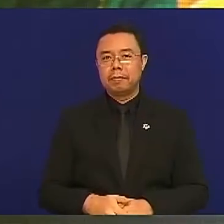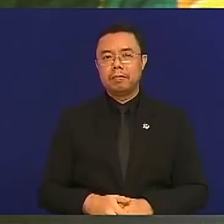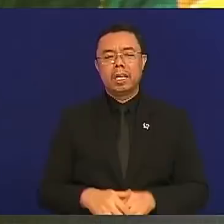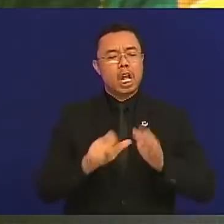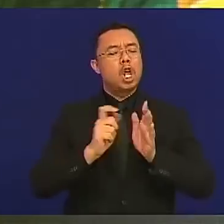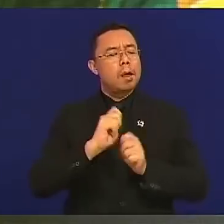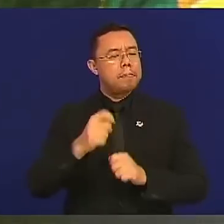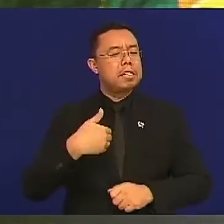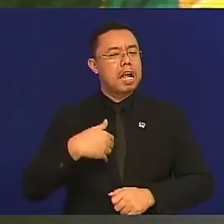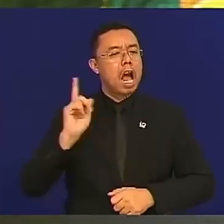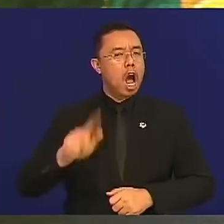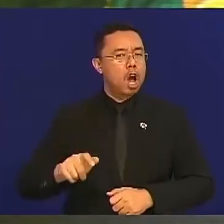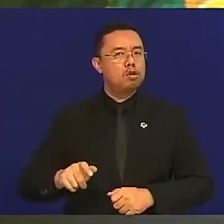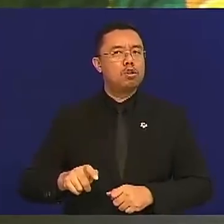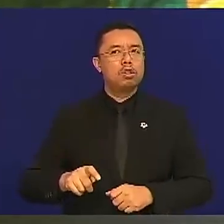Tolong belilah om